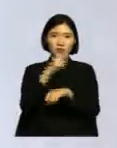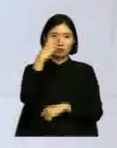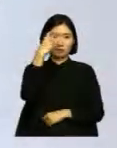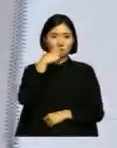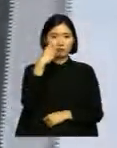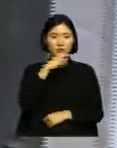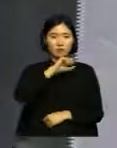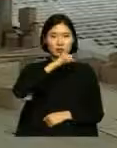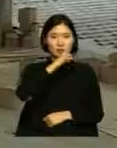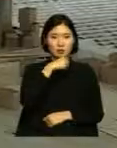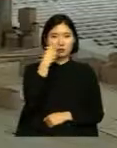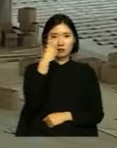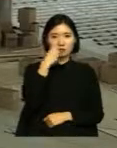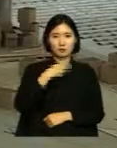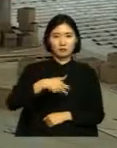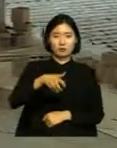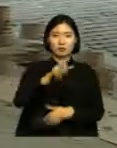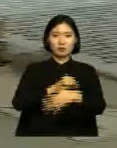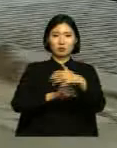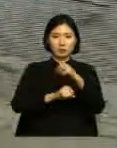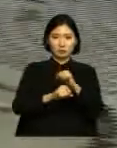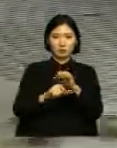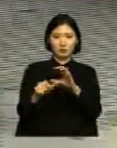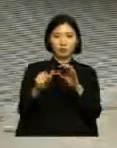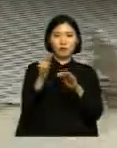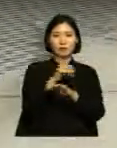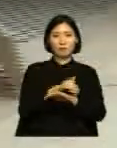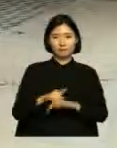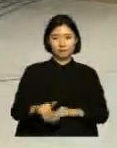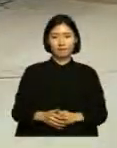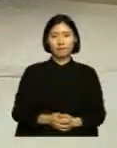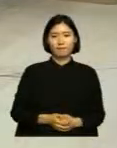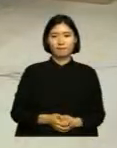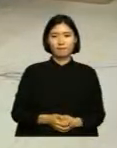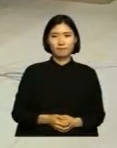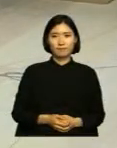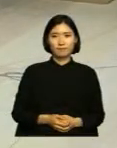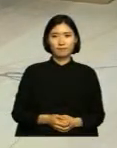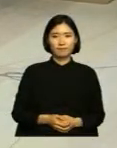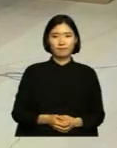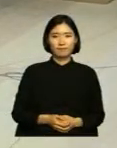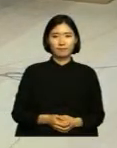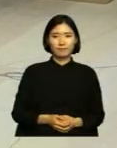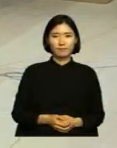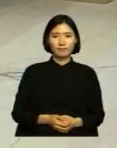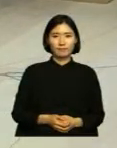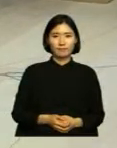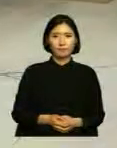행정사무감사와 예산안 심의에 적극 반영할 예정입니다. 딜라이브 서울경제 케이블TV 박면입니다.